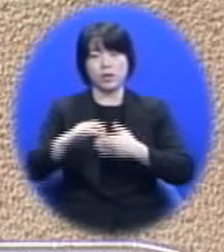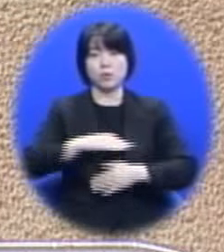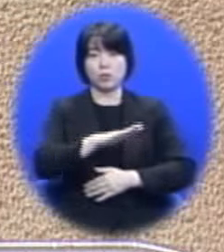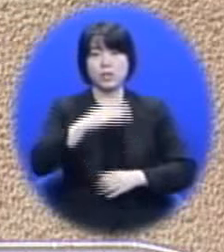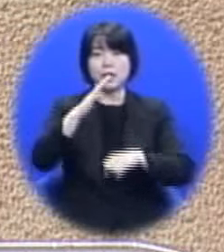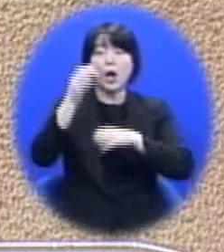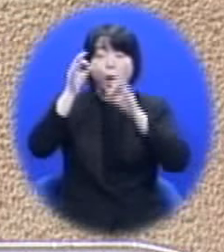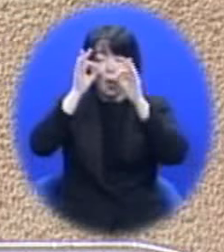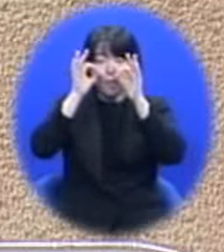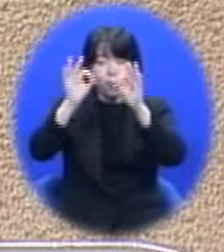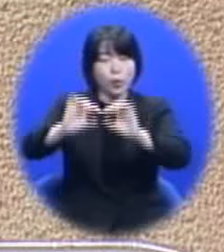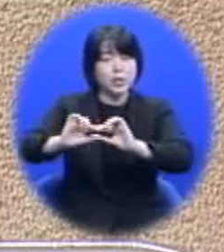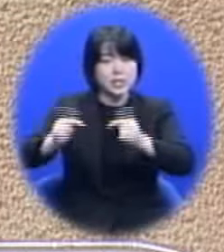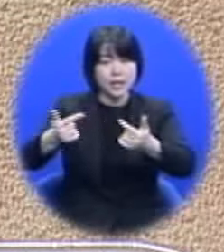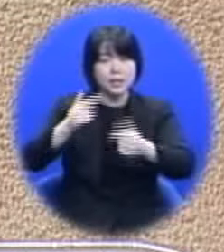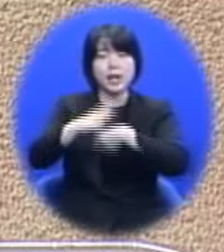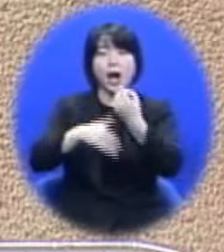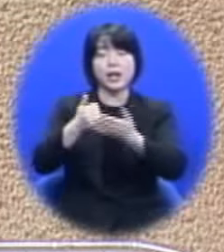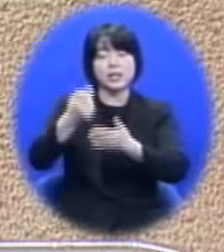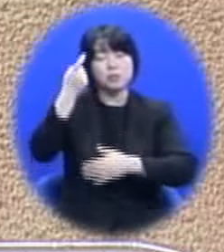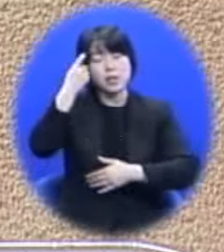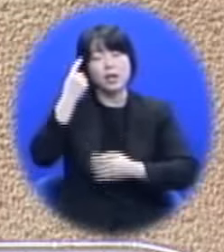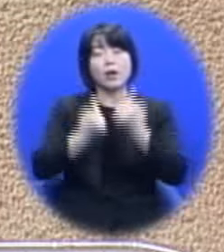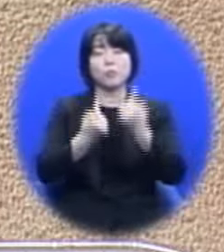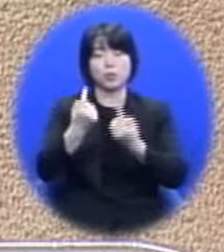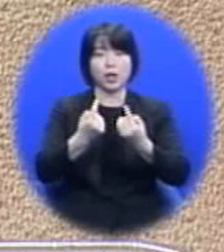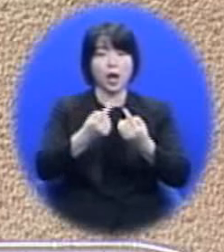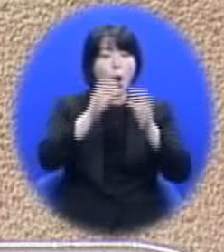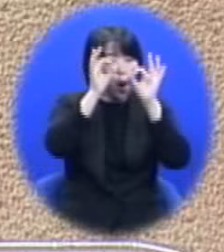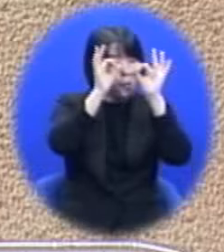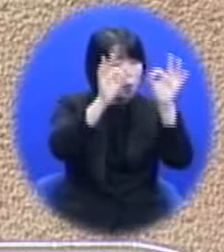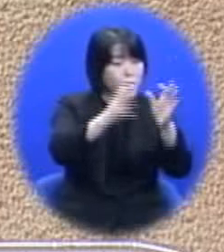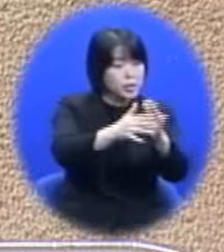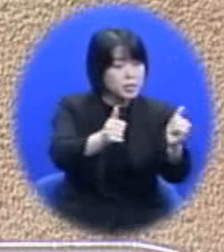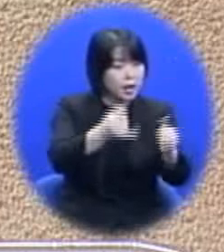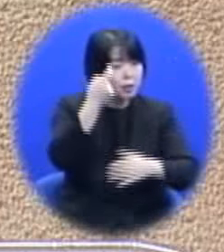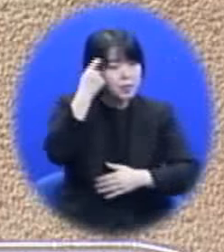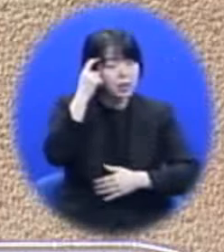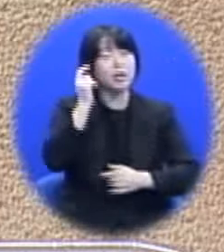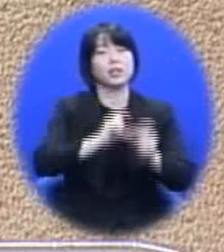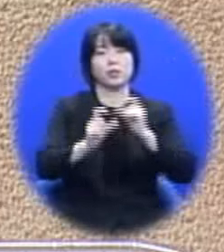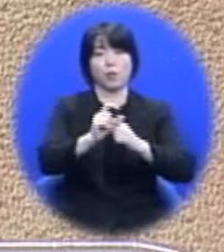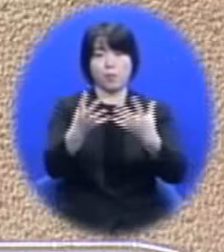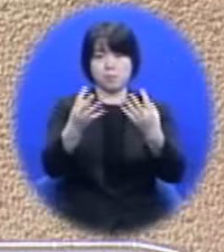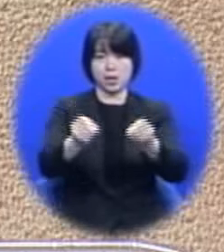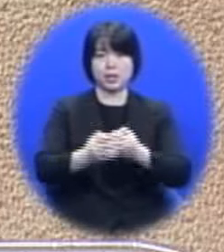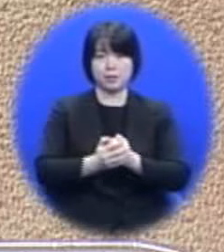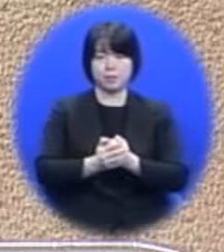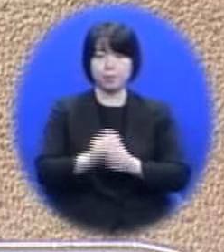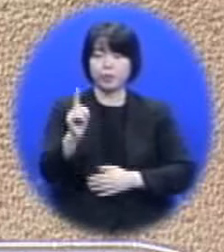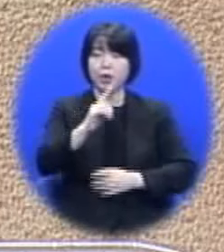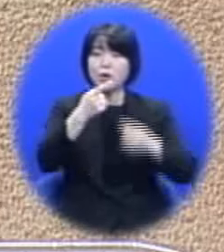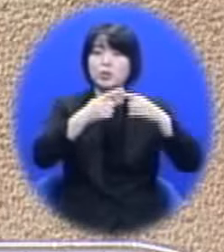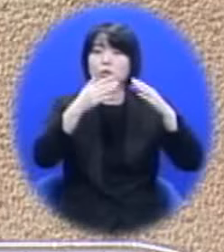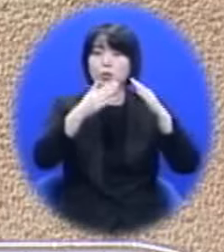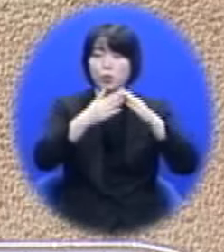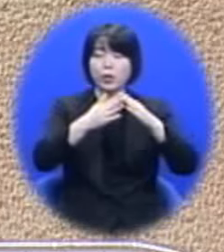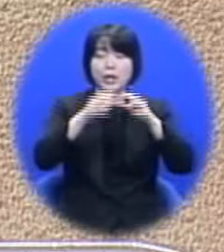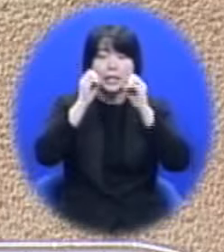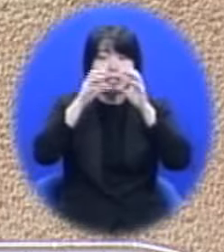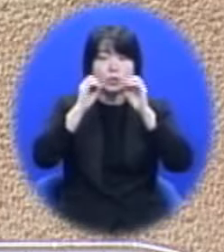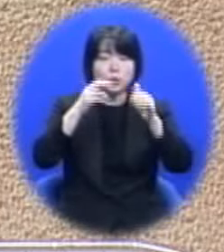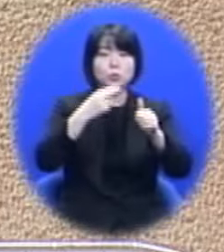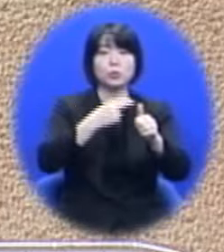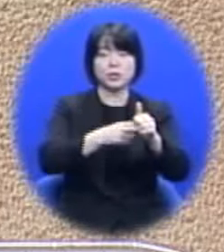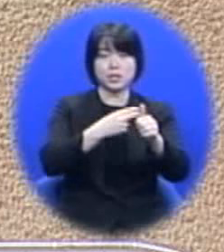하나님을 의식하기보다는 눈에 보이는 사람이 더 의식이 되니까. 어느 교회 전도사님과 장로님이